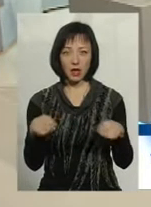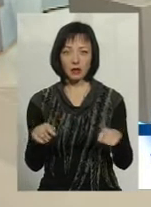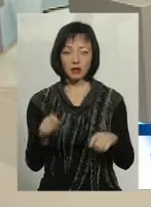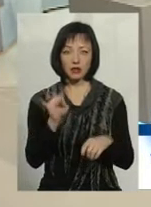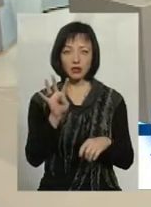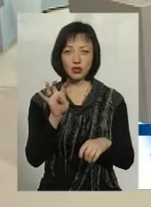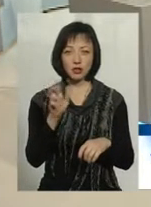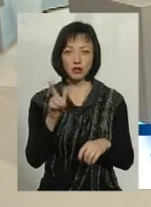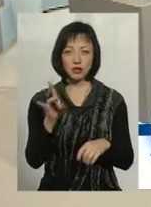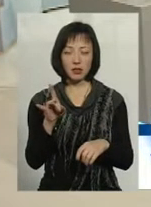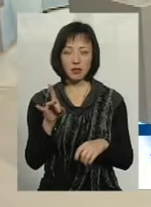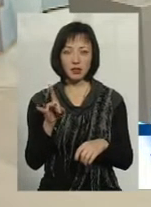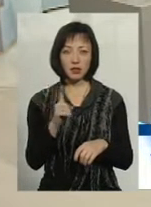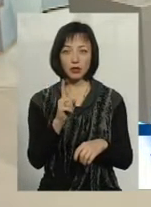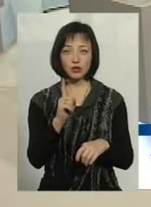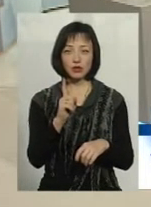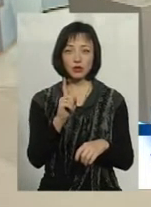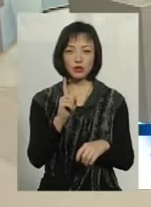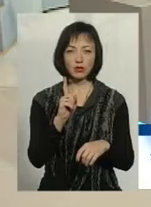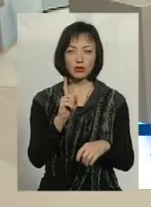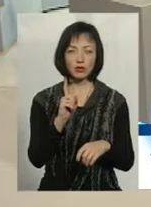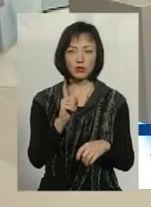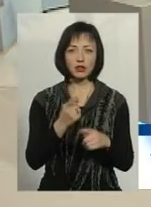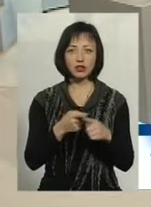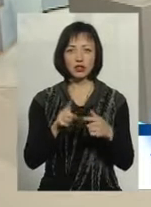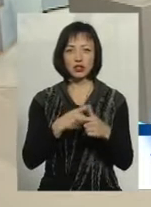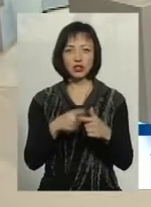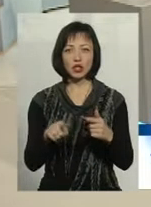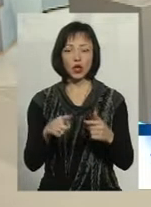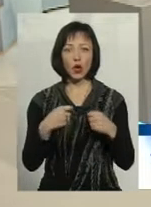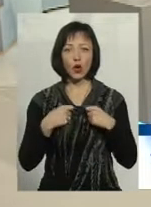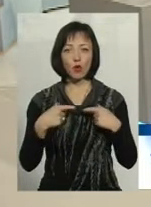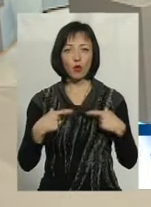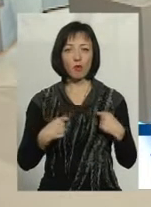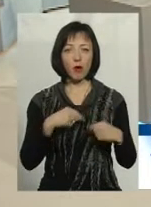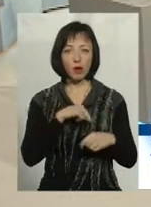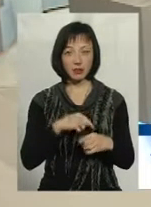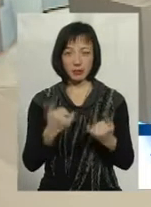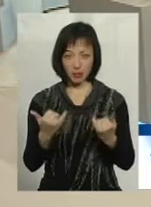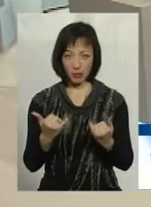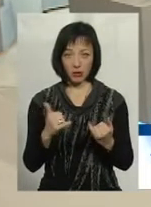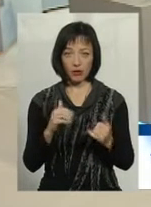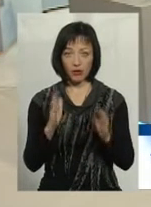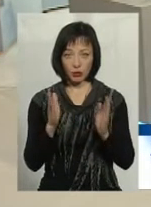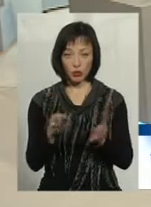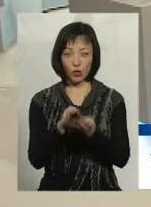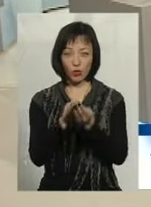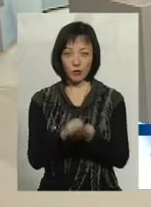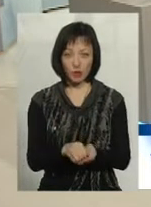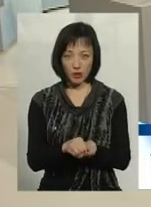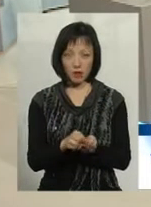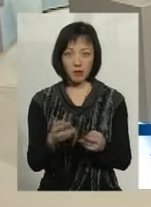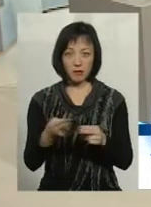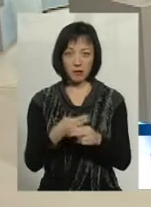Рада, скажіть підприємці, розкажіть, да, ми согласні платити там туди все. А от ті,